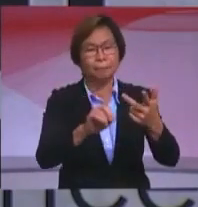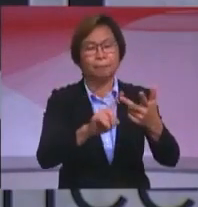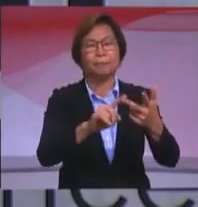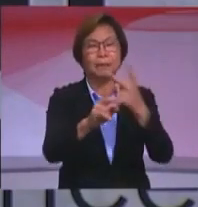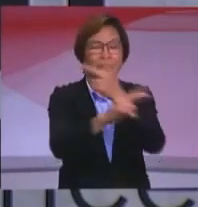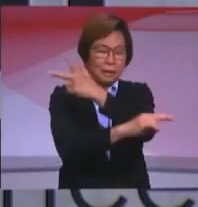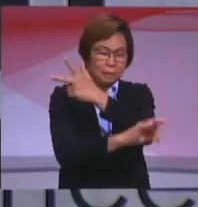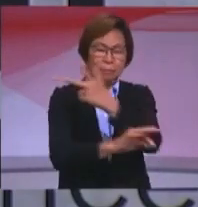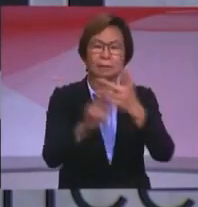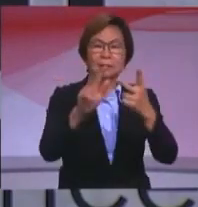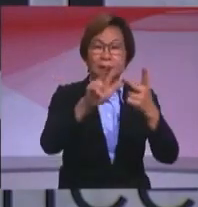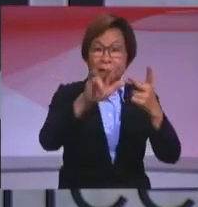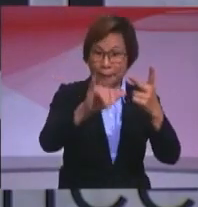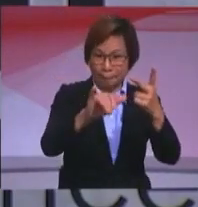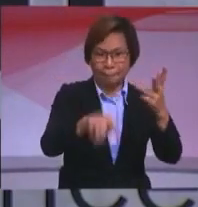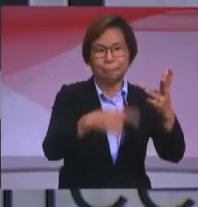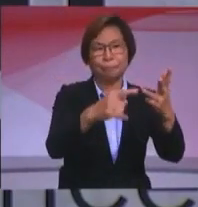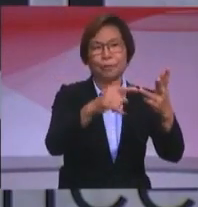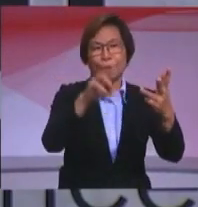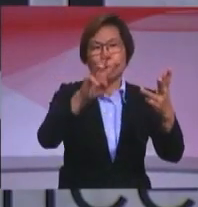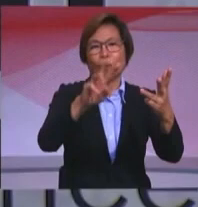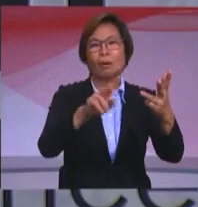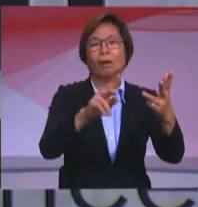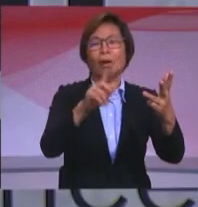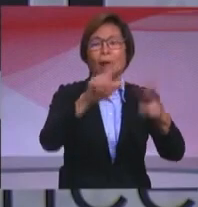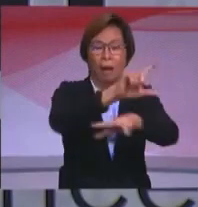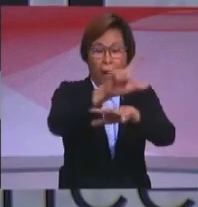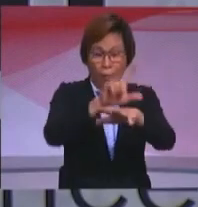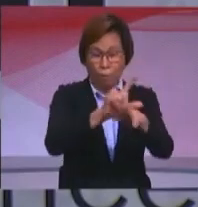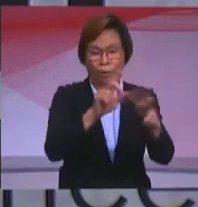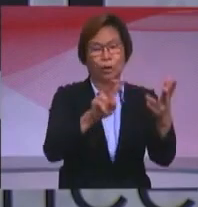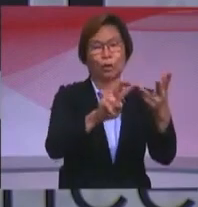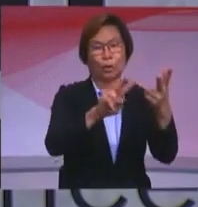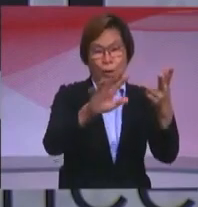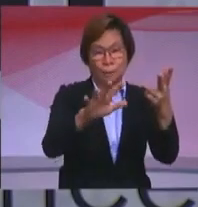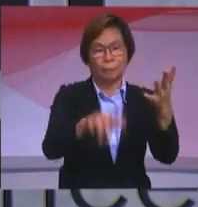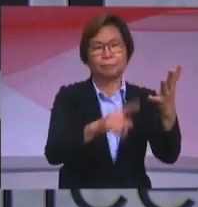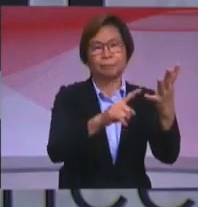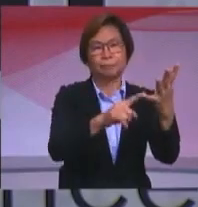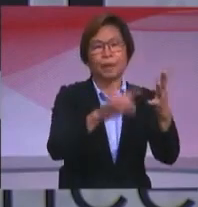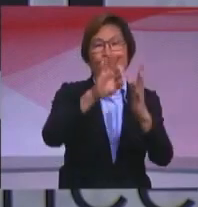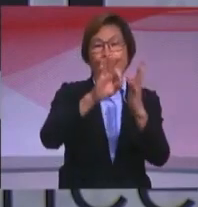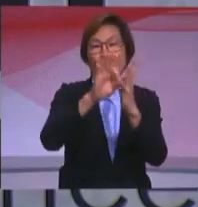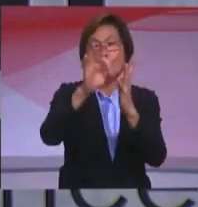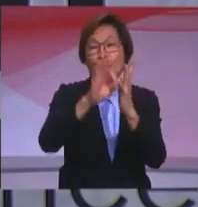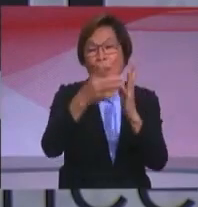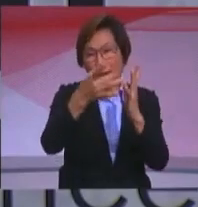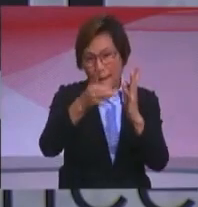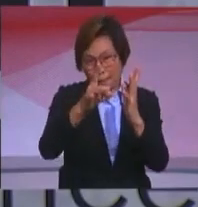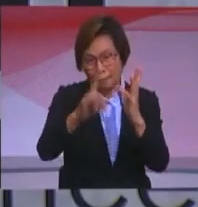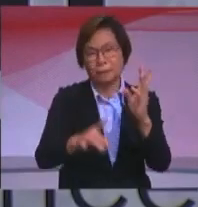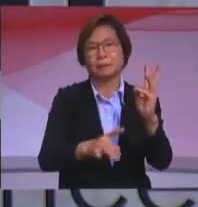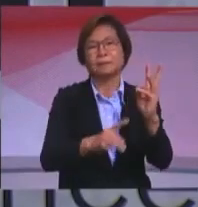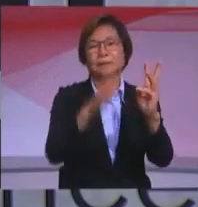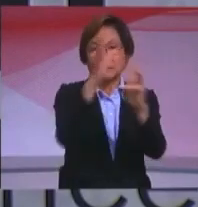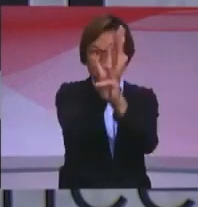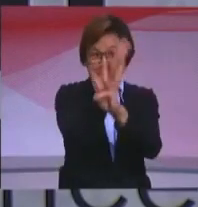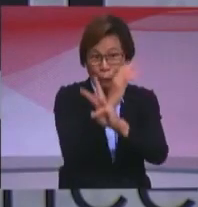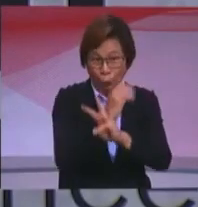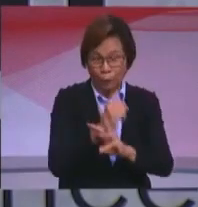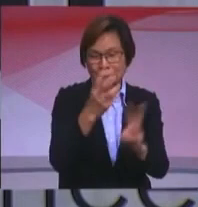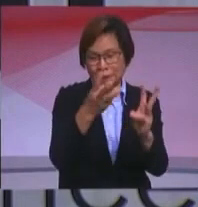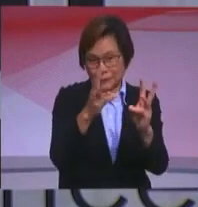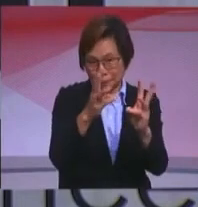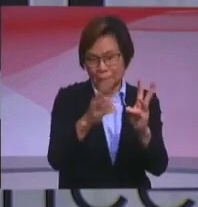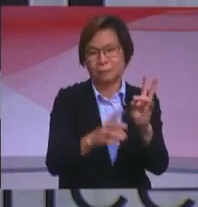Negeri Sembilan 36 kes, Wilayah Persekutuan Labuan 25 kes, Pulau Pinang 18 kes, Sarawak